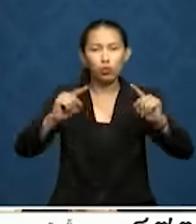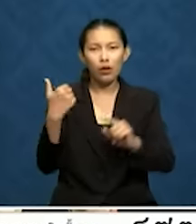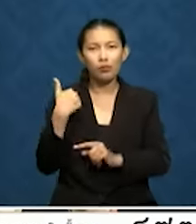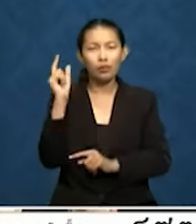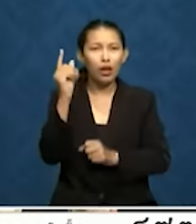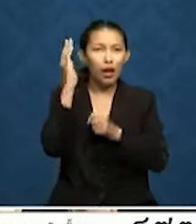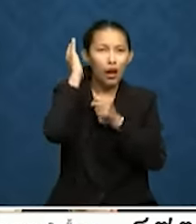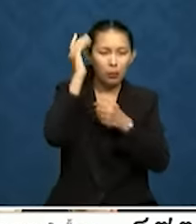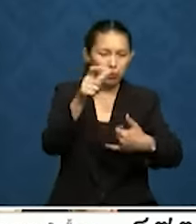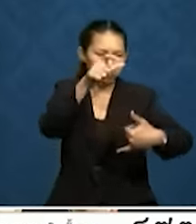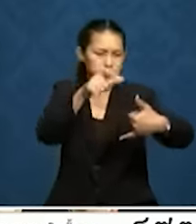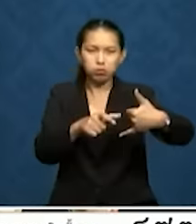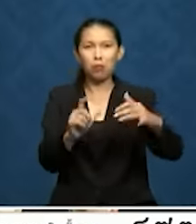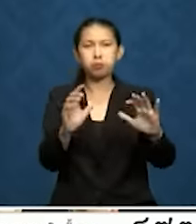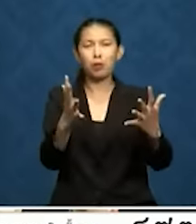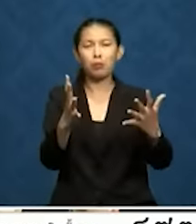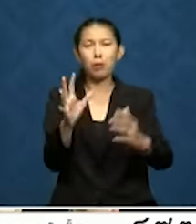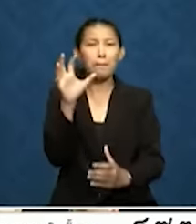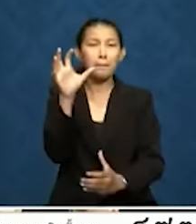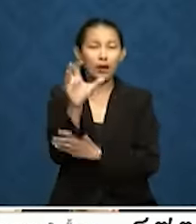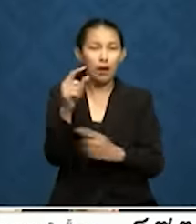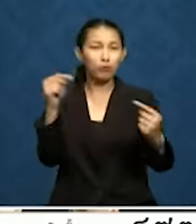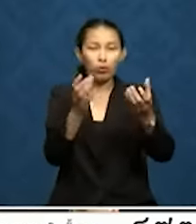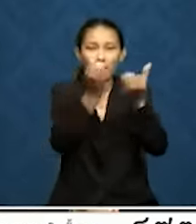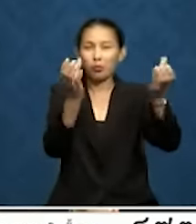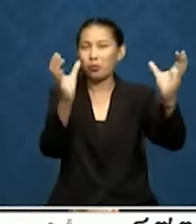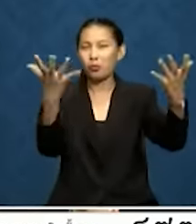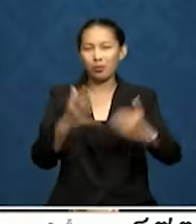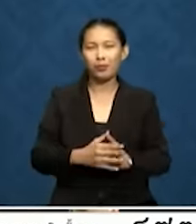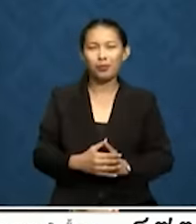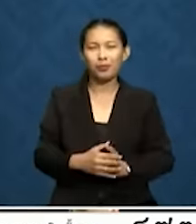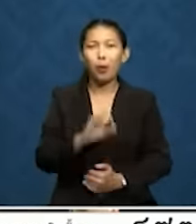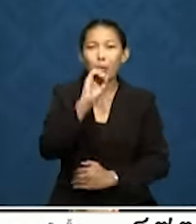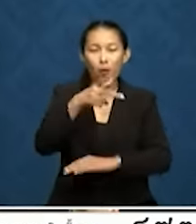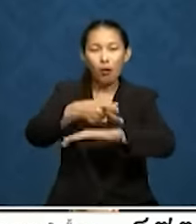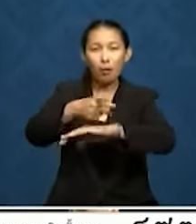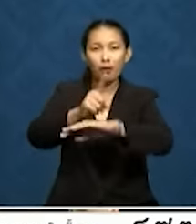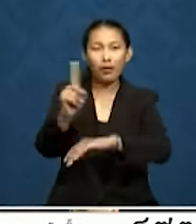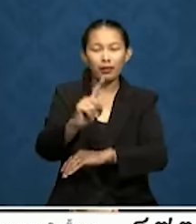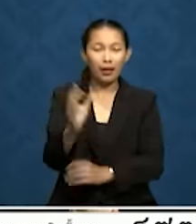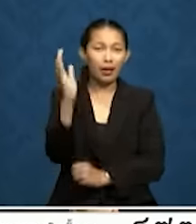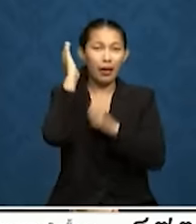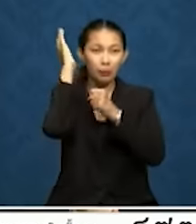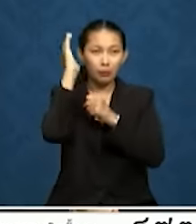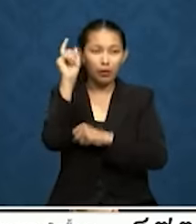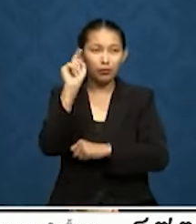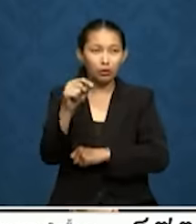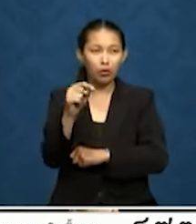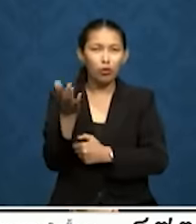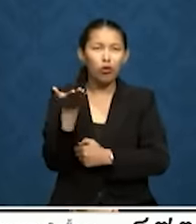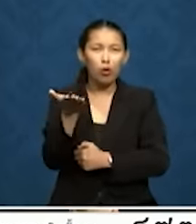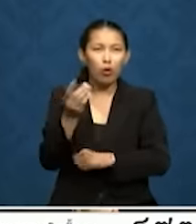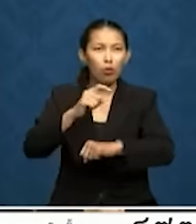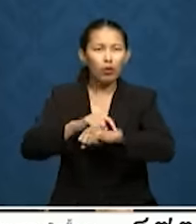ปรายคุณสมบัตินี่มันไม่มีข้อบังคับในรัฐธรรมนูญการเรียนท่านประธานอย่างนี้นะครับว่าการอภิปรายก็ขอเวลาขอมาประมา